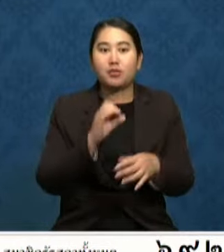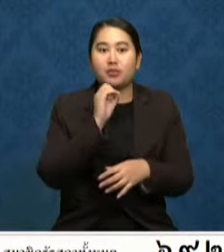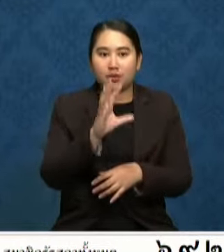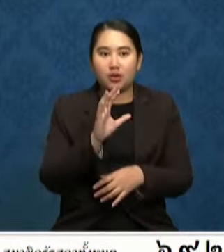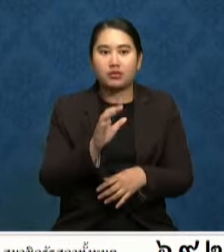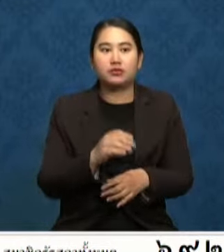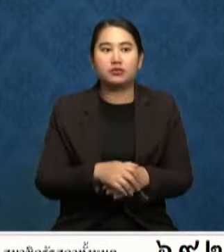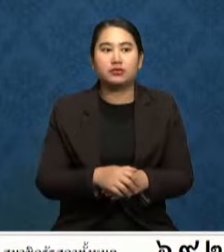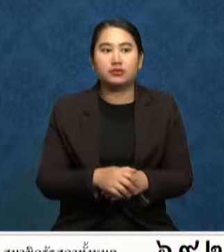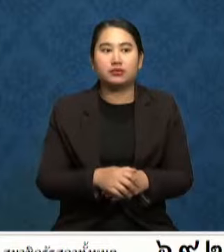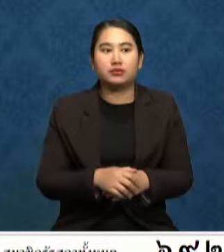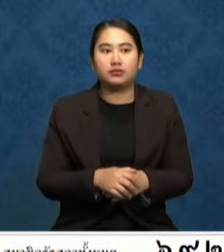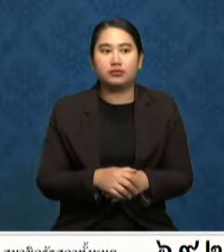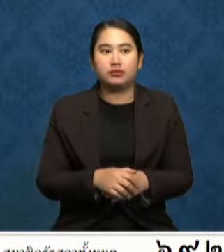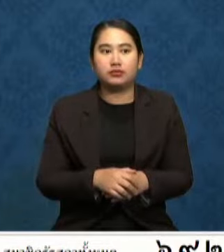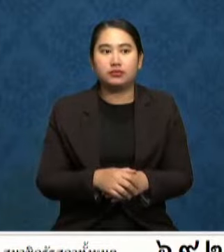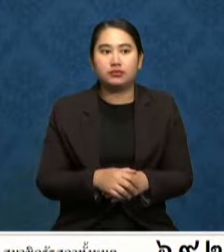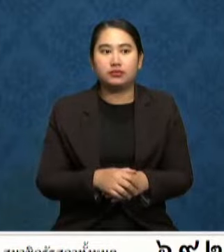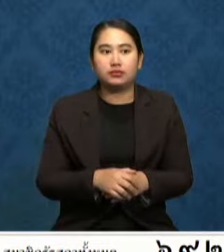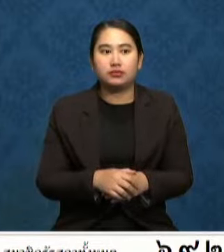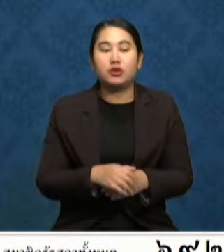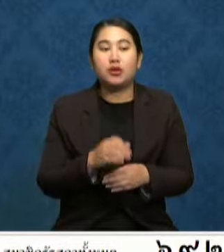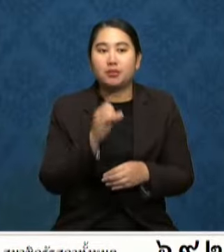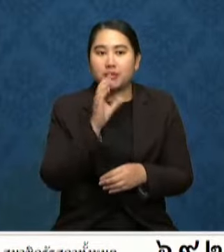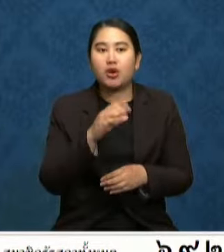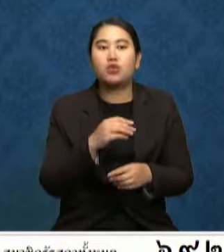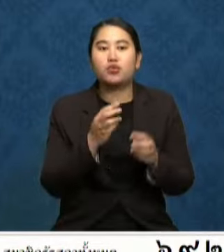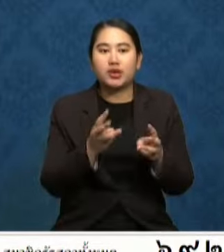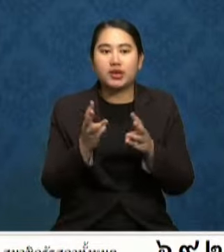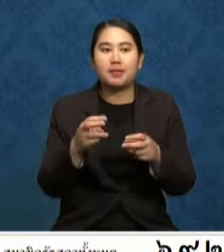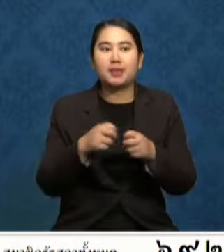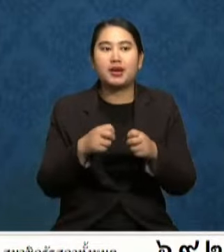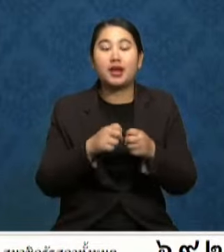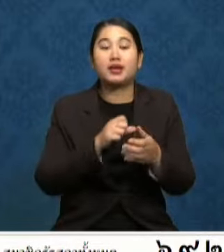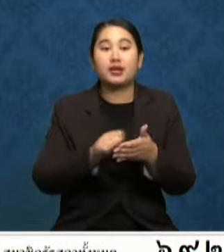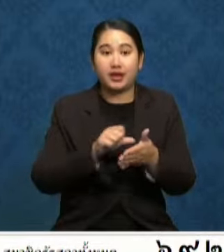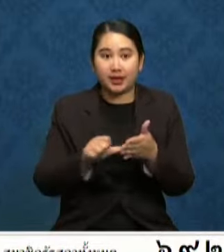นิรอดก็คอวธีแ้ปัญหา คball